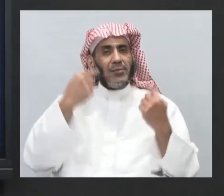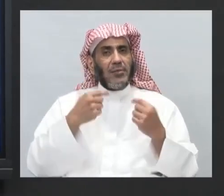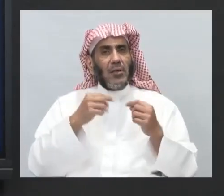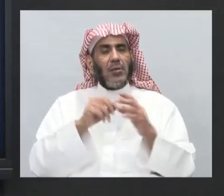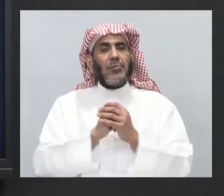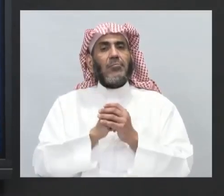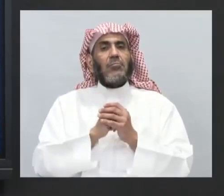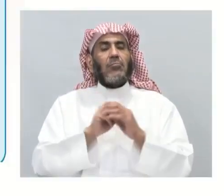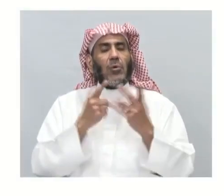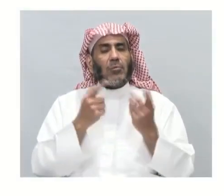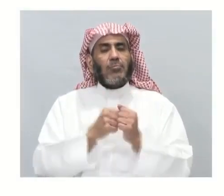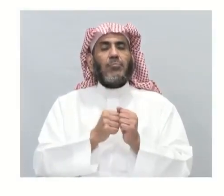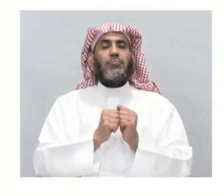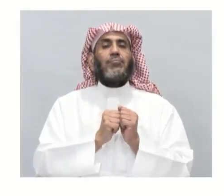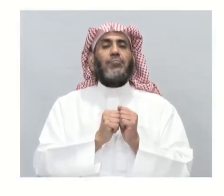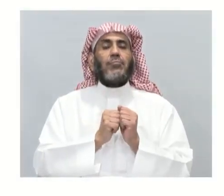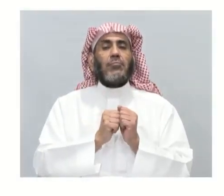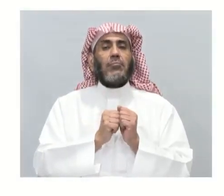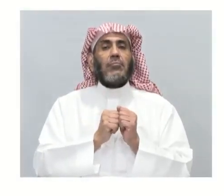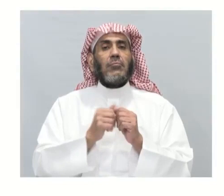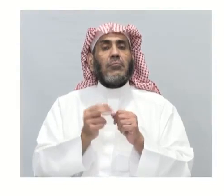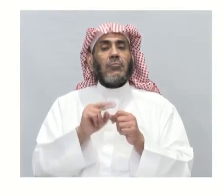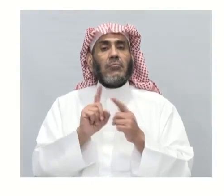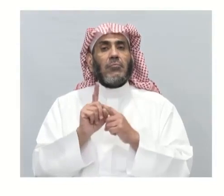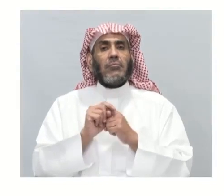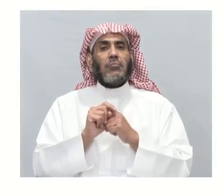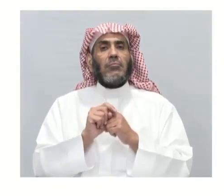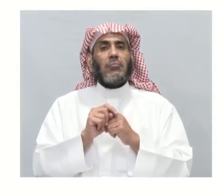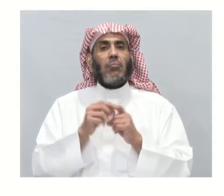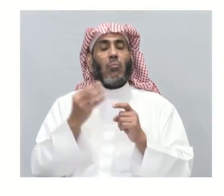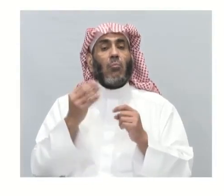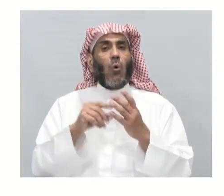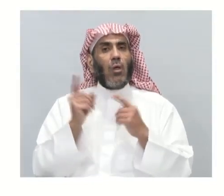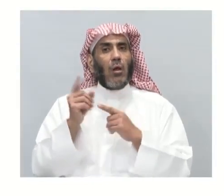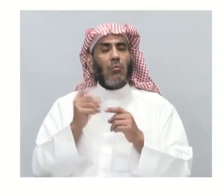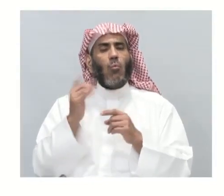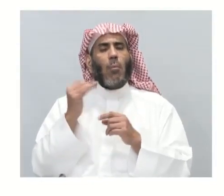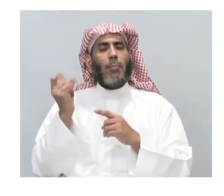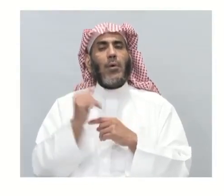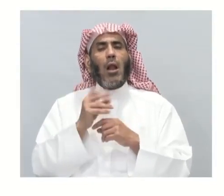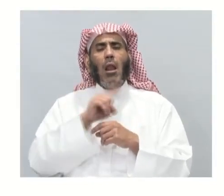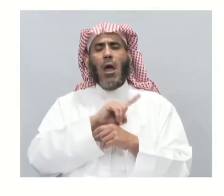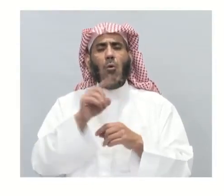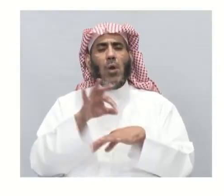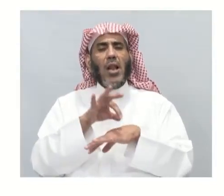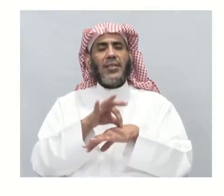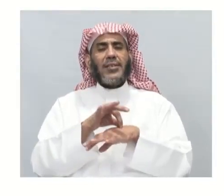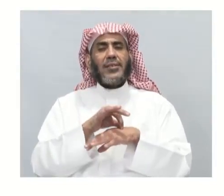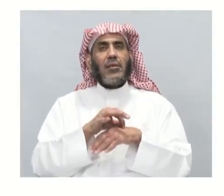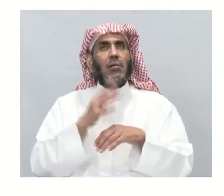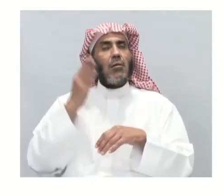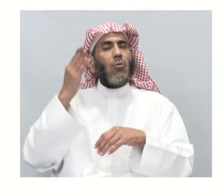المتمثله المتمثله امامك ايضا هنا يعني معلومه على الطريق كما يقال لا يمكن للانسان ان